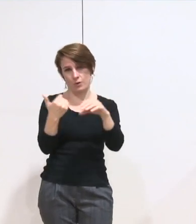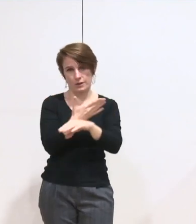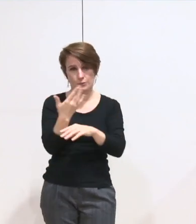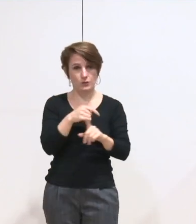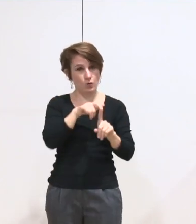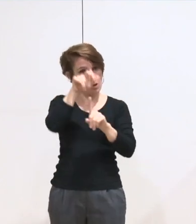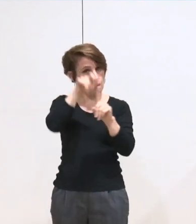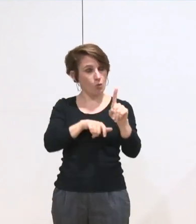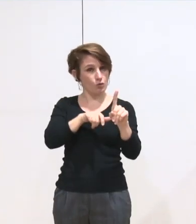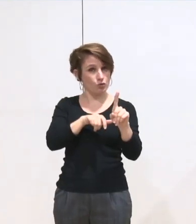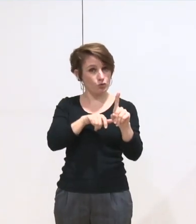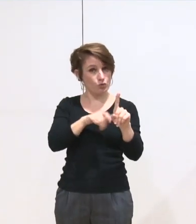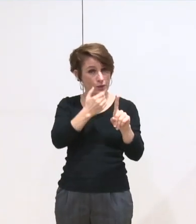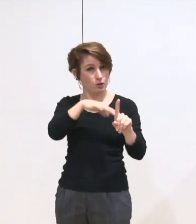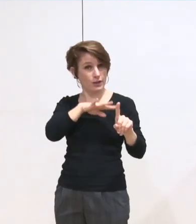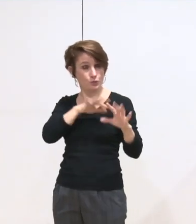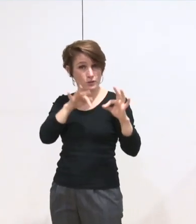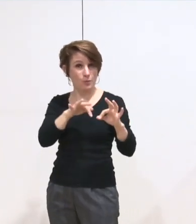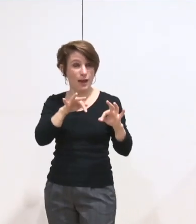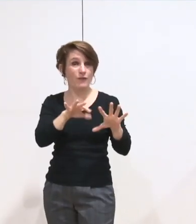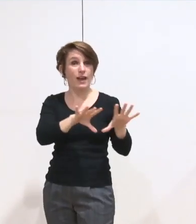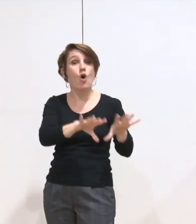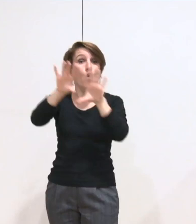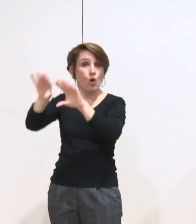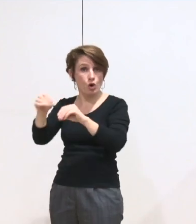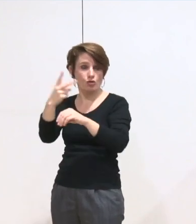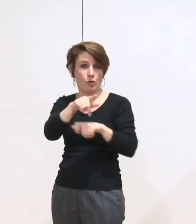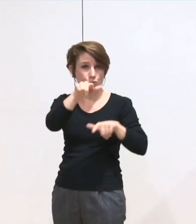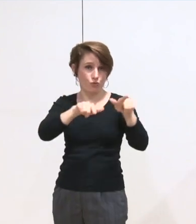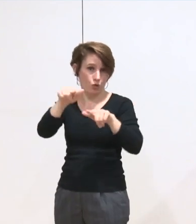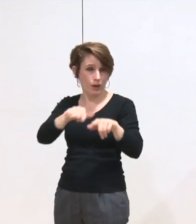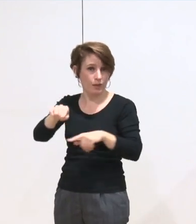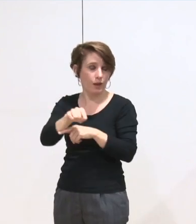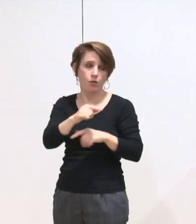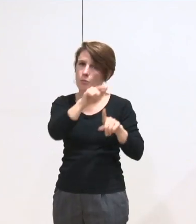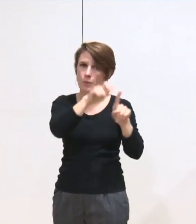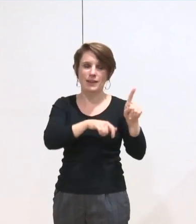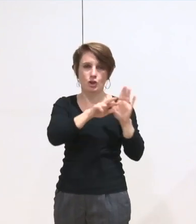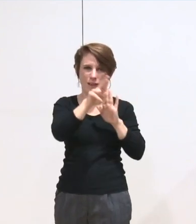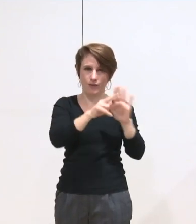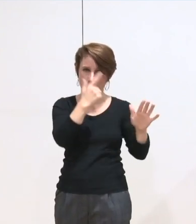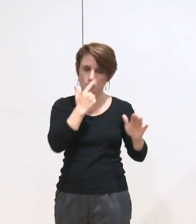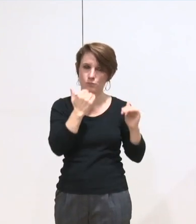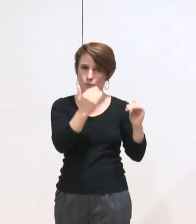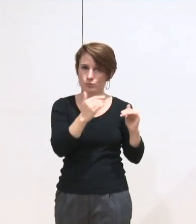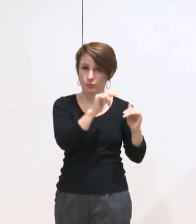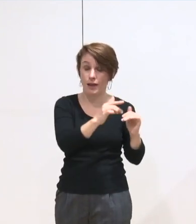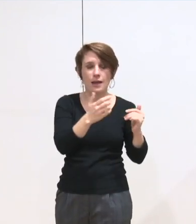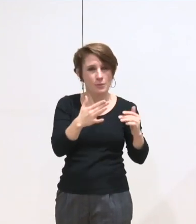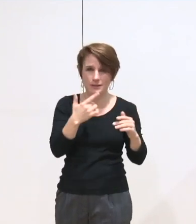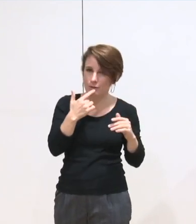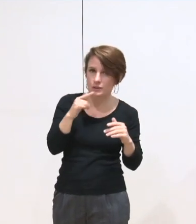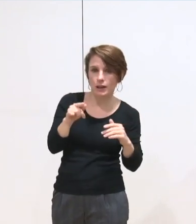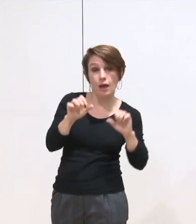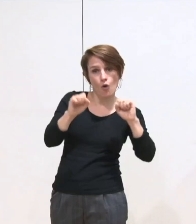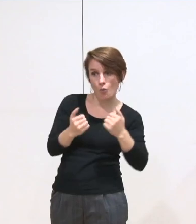la chargée de relogement des locataires, mais ça signifie aussi qu'on est dans un processus où la demande peut s'affiner, si j'ose